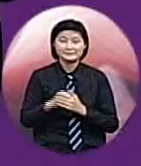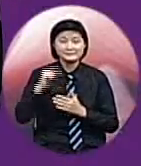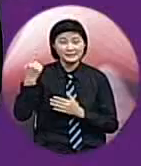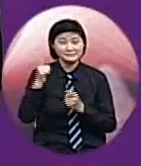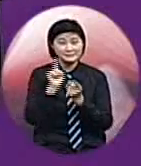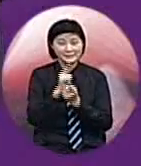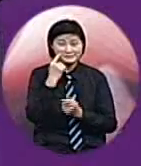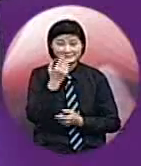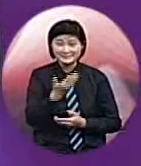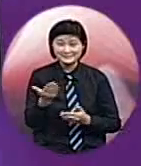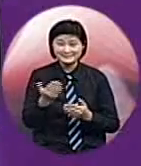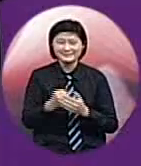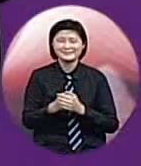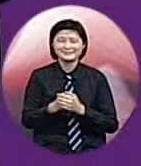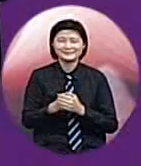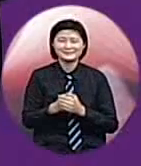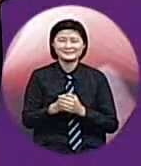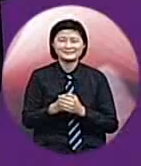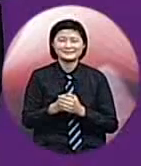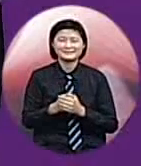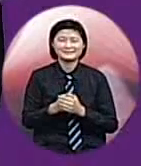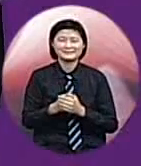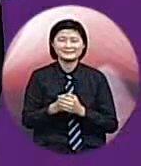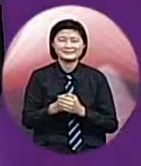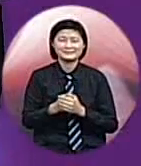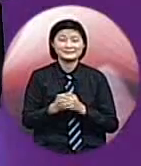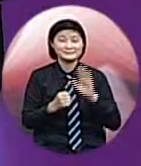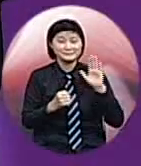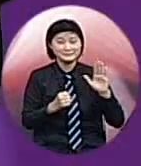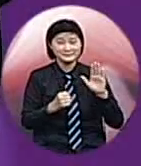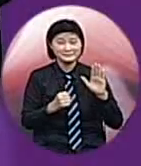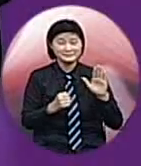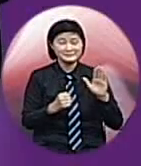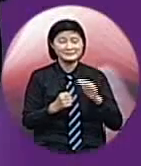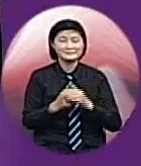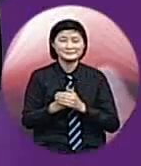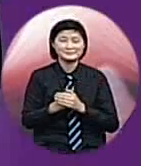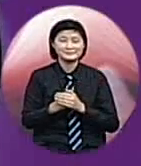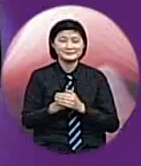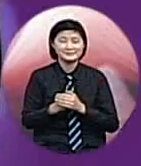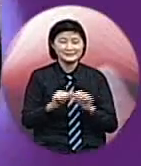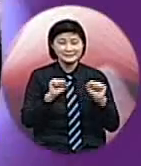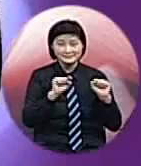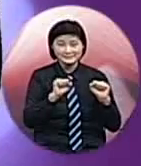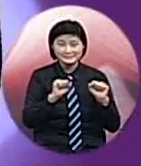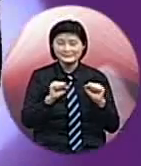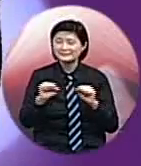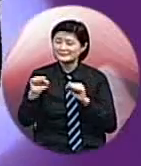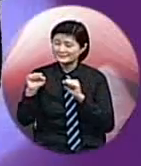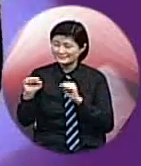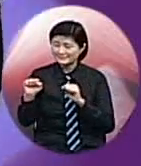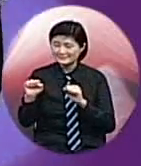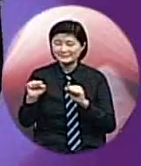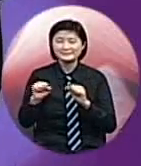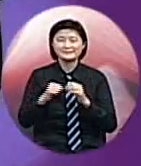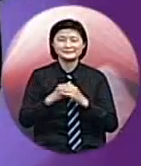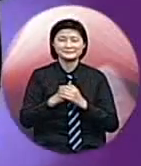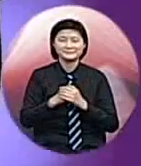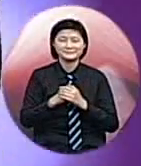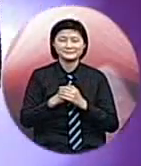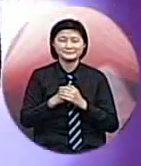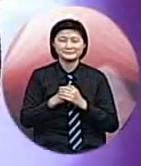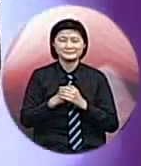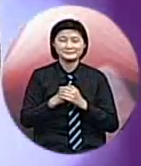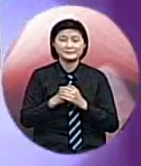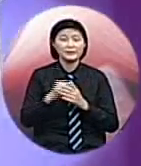분. 네, 다음 만나볼게요. 네. 제가 불러볼게요. 네, 여보세요. 여보세요. 안녕하세요. 안녕하세요.